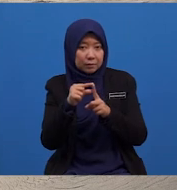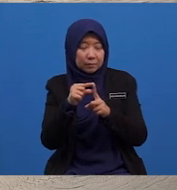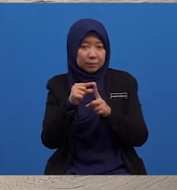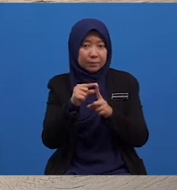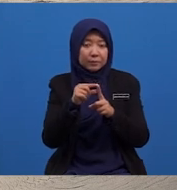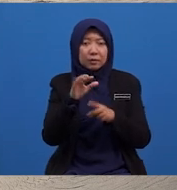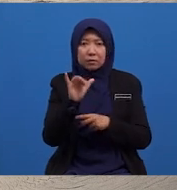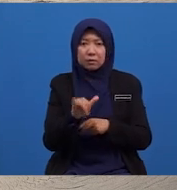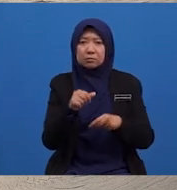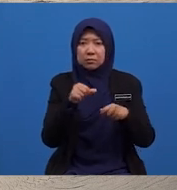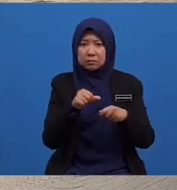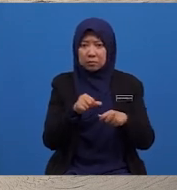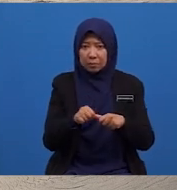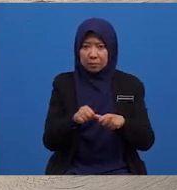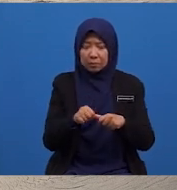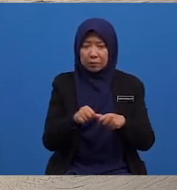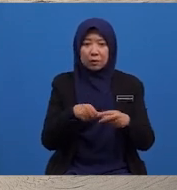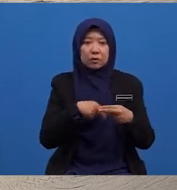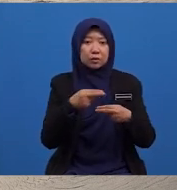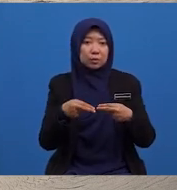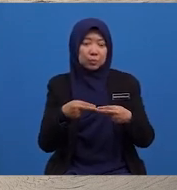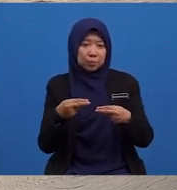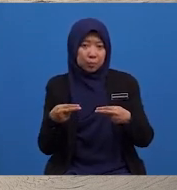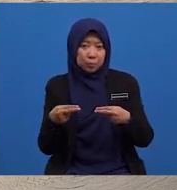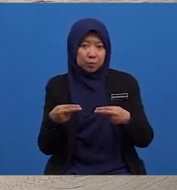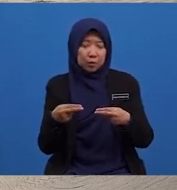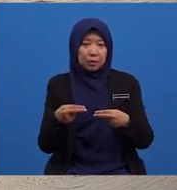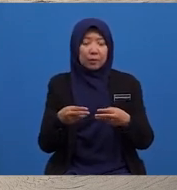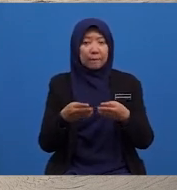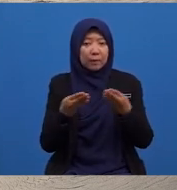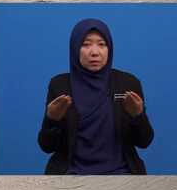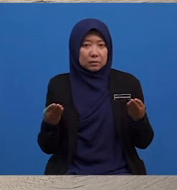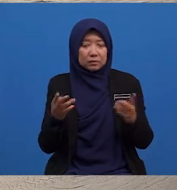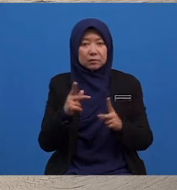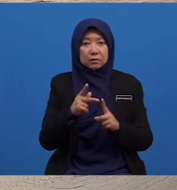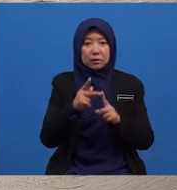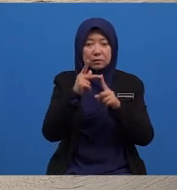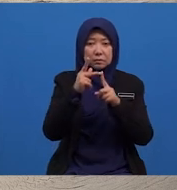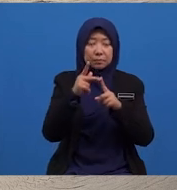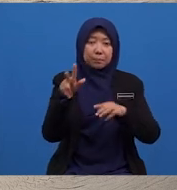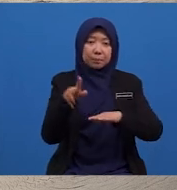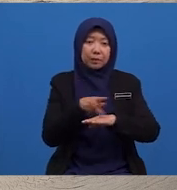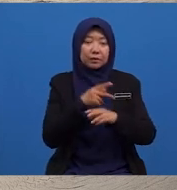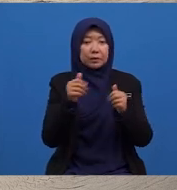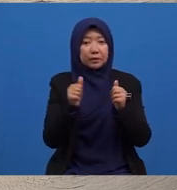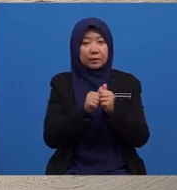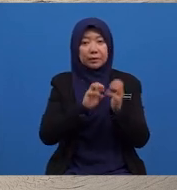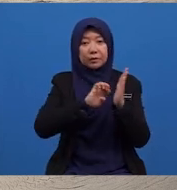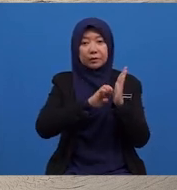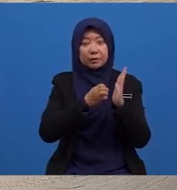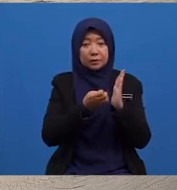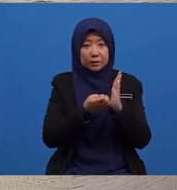yang tetap seperti tersimpul dengan susunan-susunan yang khas dan dipakai dengan erti yang